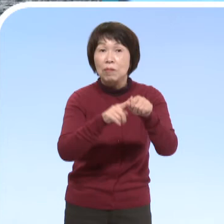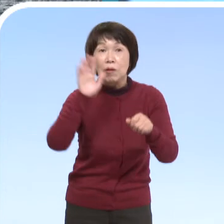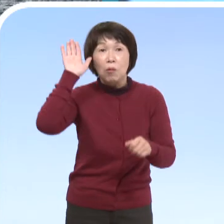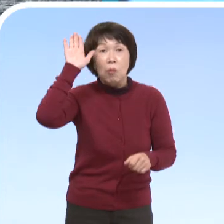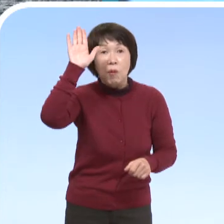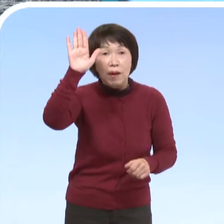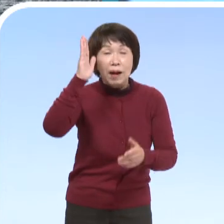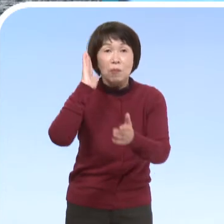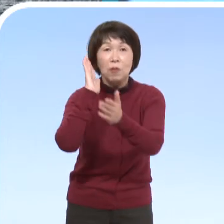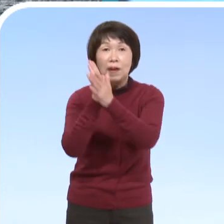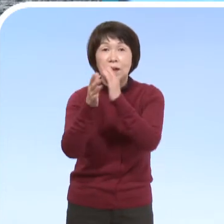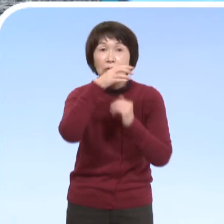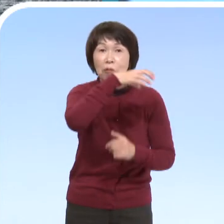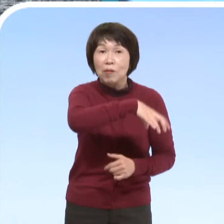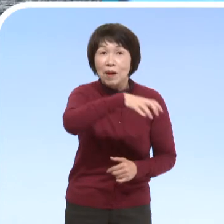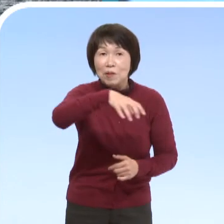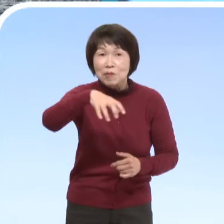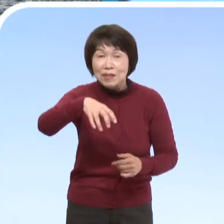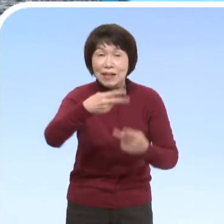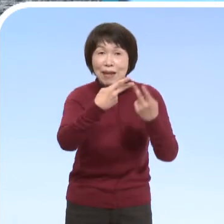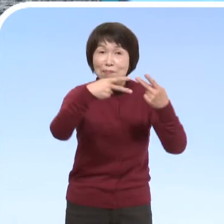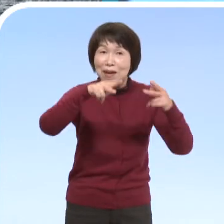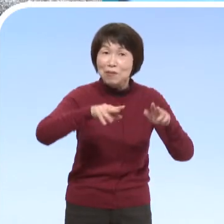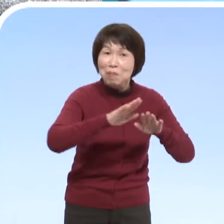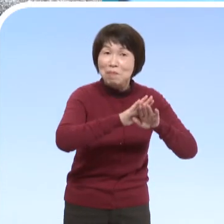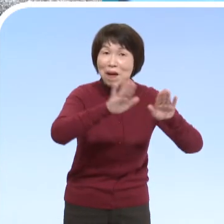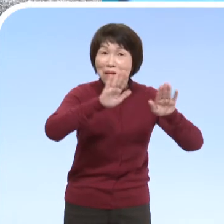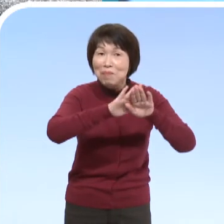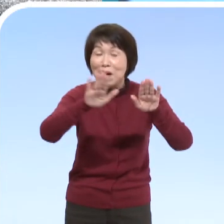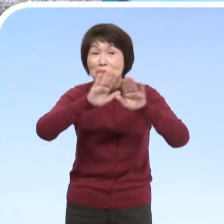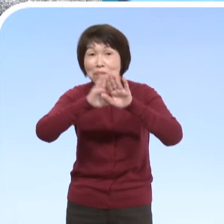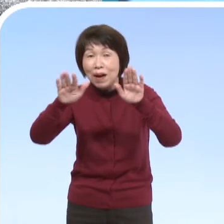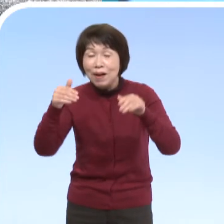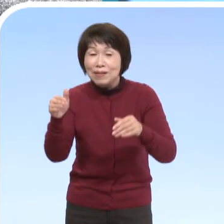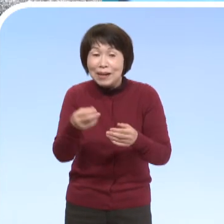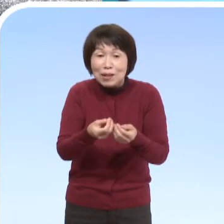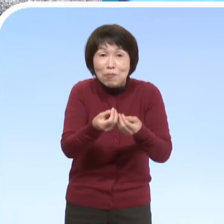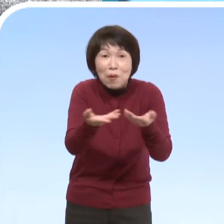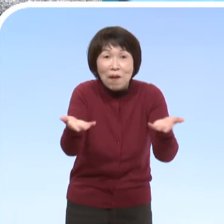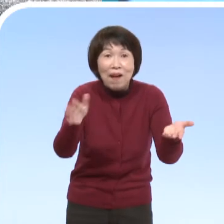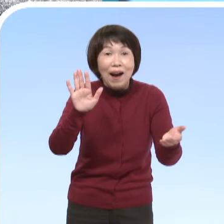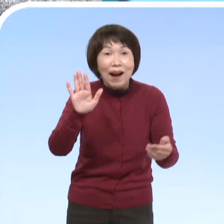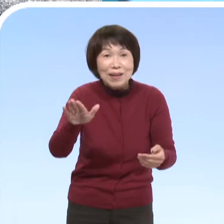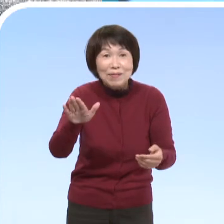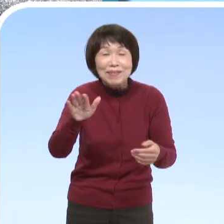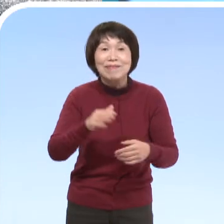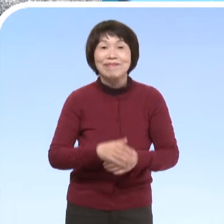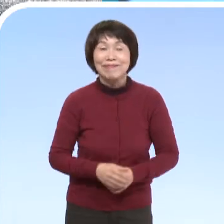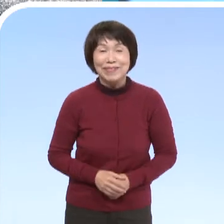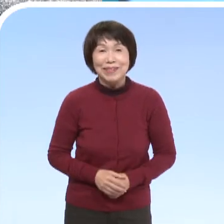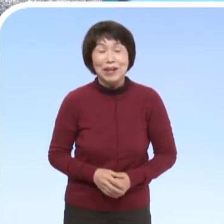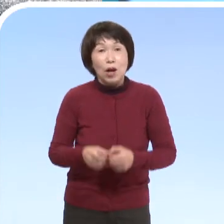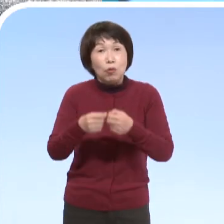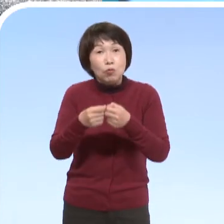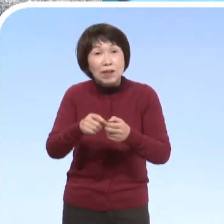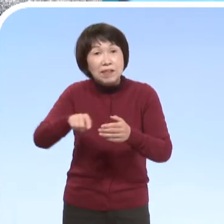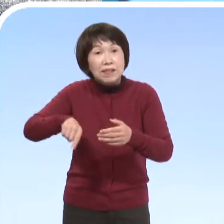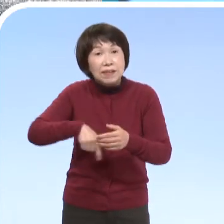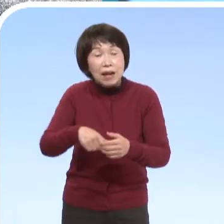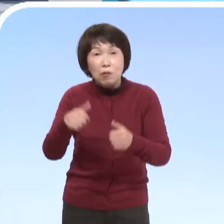でリレー放流や関連イベントを開催していきますので、ぜひご期待ください。詳しくは